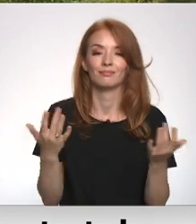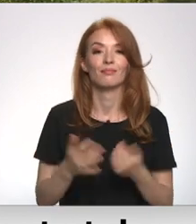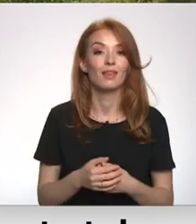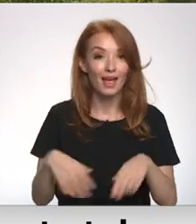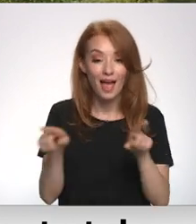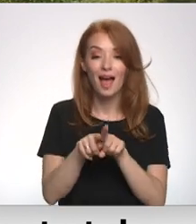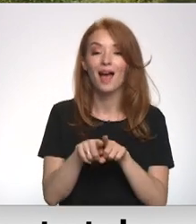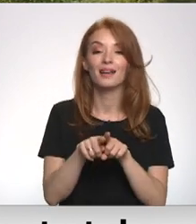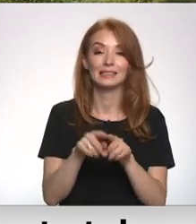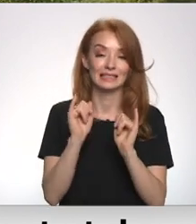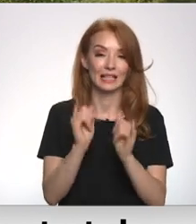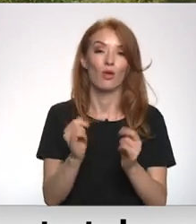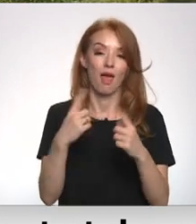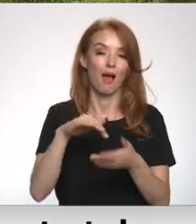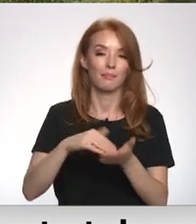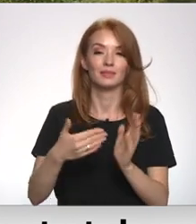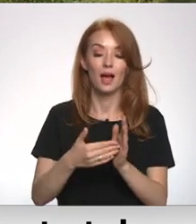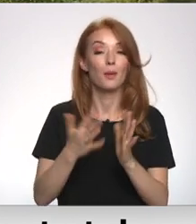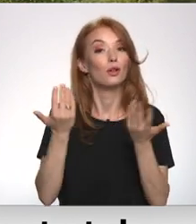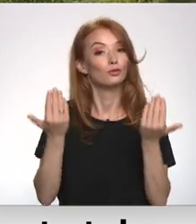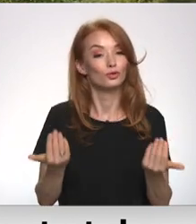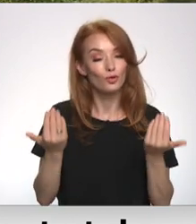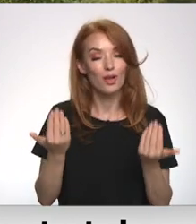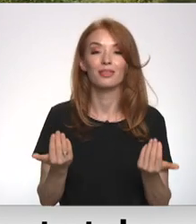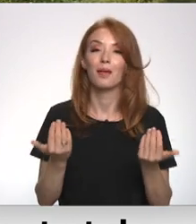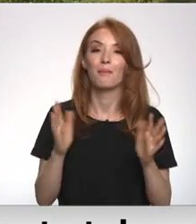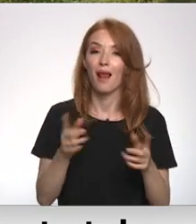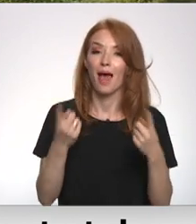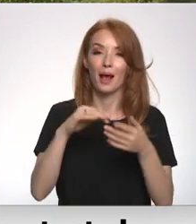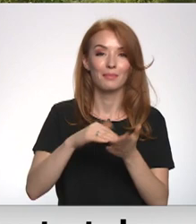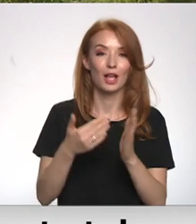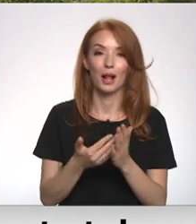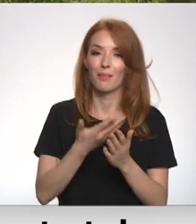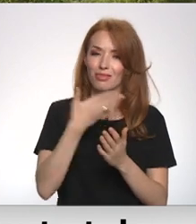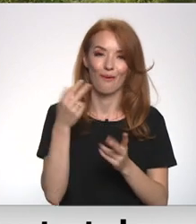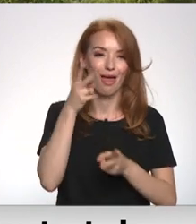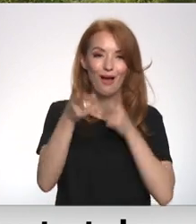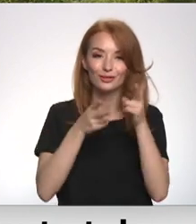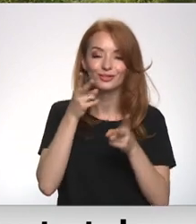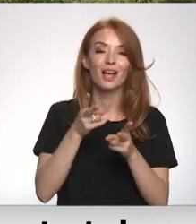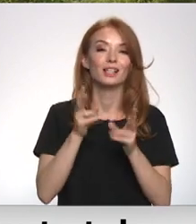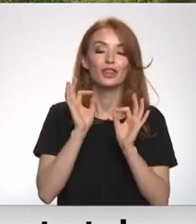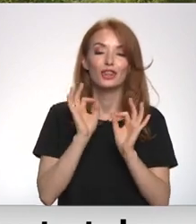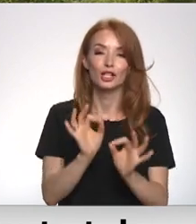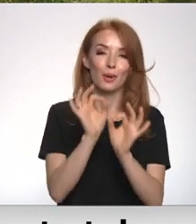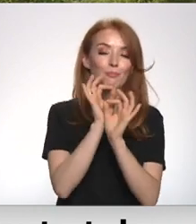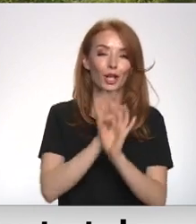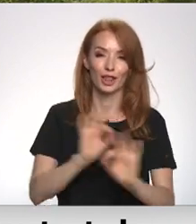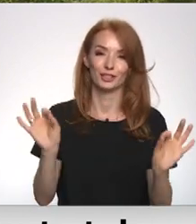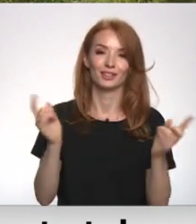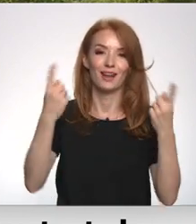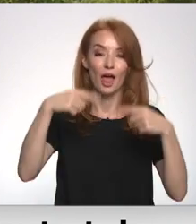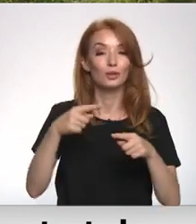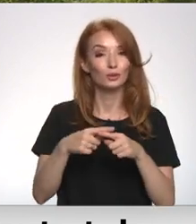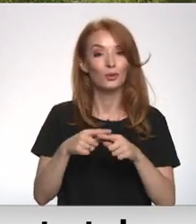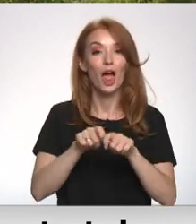arī sliktos laika apstākļos, bet nu, šodien šeit par laika apstākļiem nav jāuztraucās, laiciņš ir vienkārši pasakains un saiet